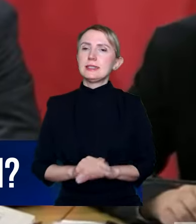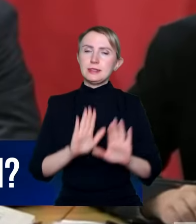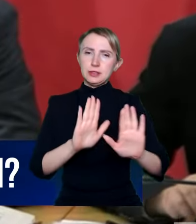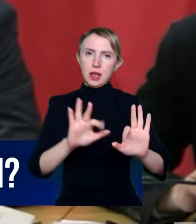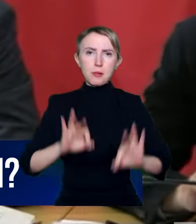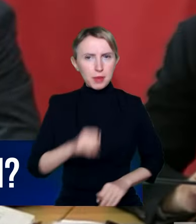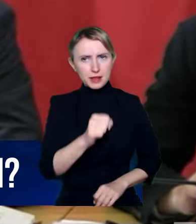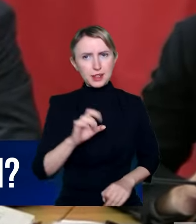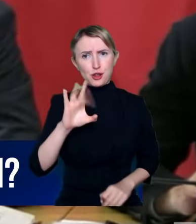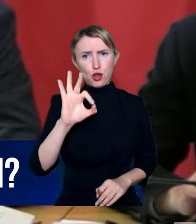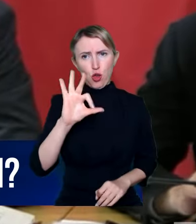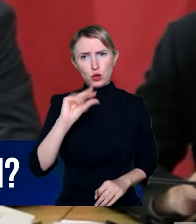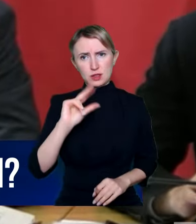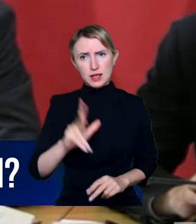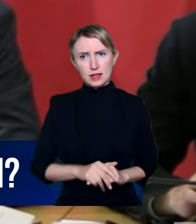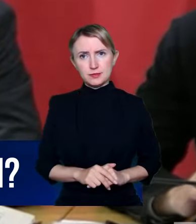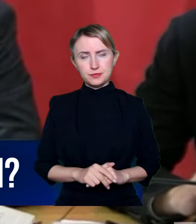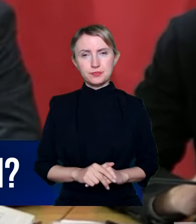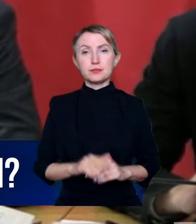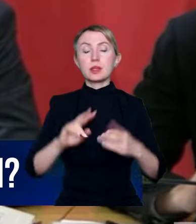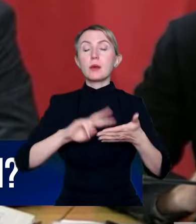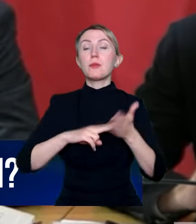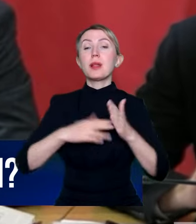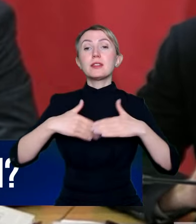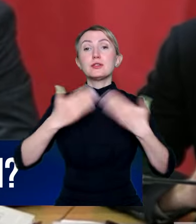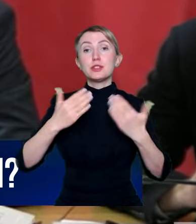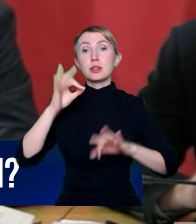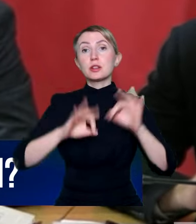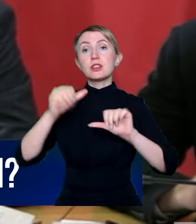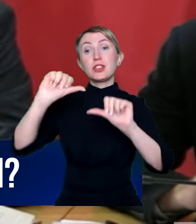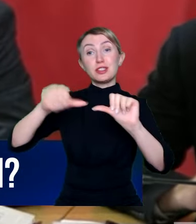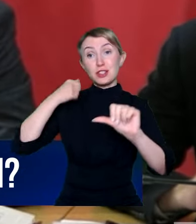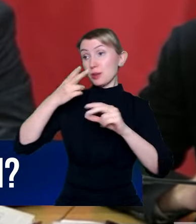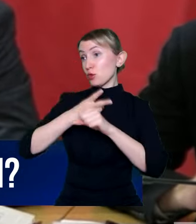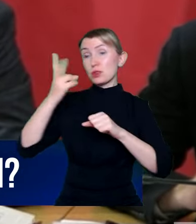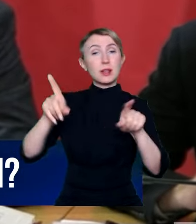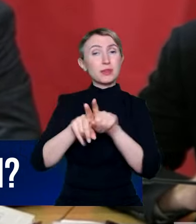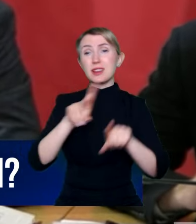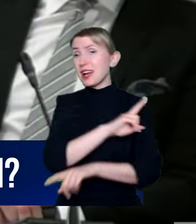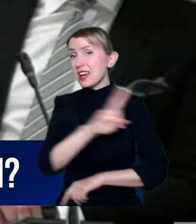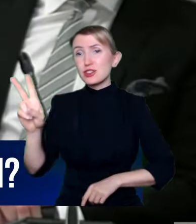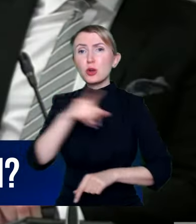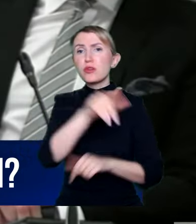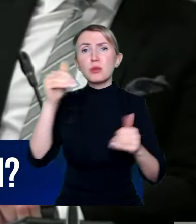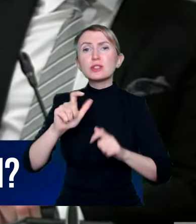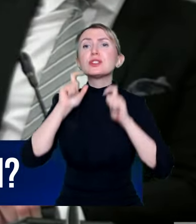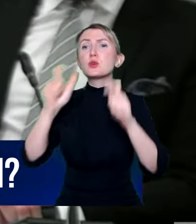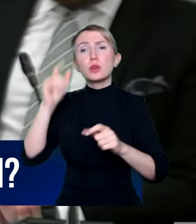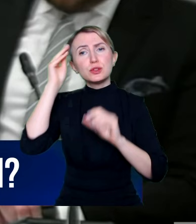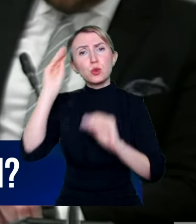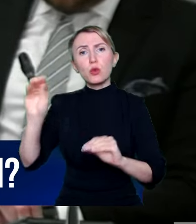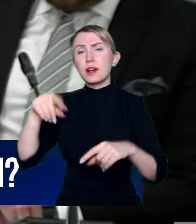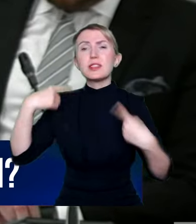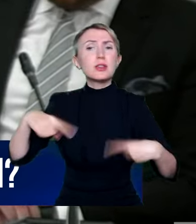Panie Gosek, plan dzienny posiedzenia był w zeszłym tygodniu dostępny wszystkim. Mogliście do niego zgłosić swoje uwagi, nie zgłosiliście żadnej.